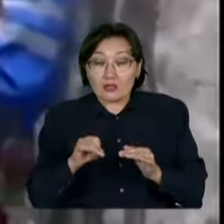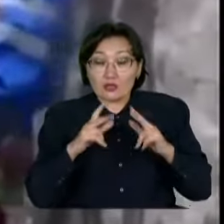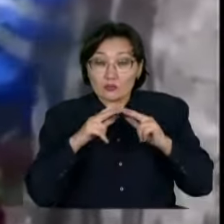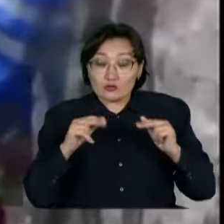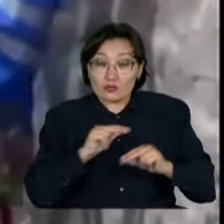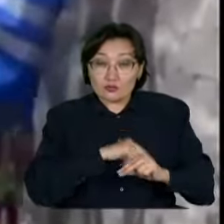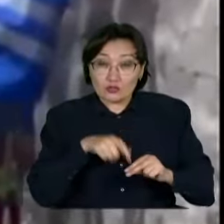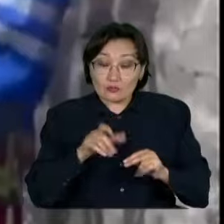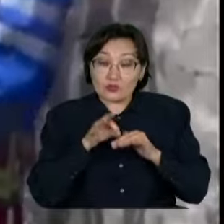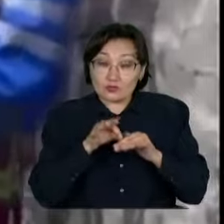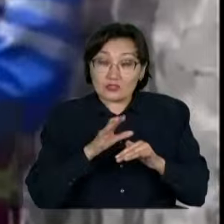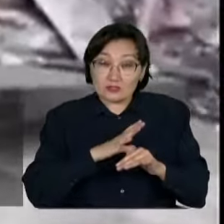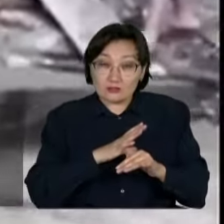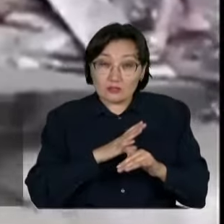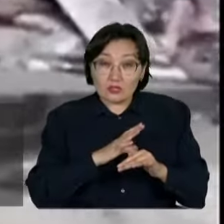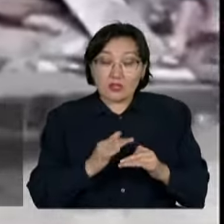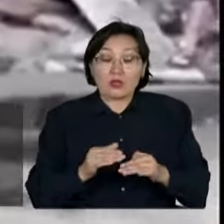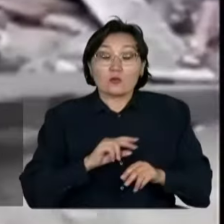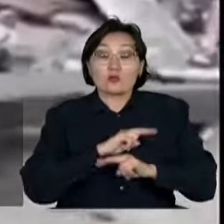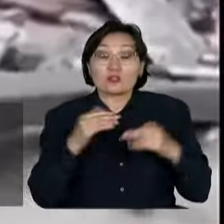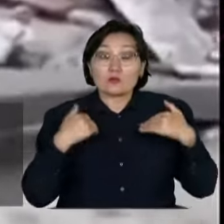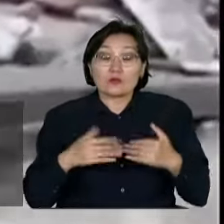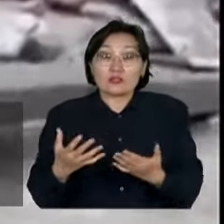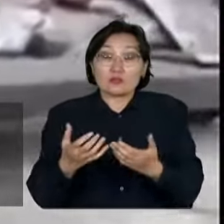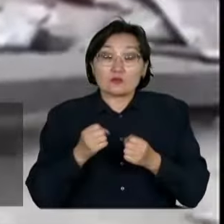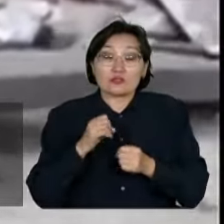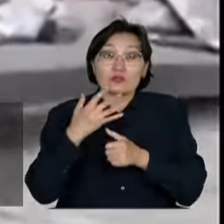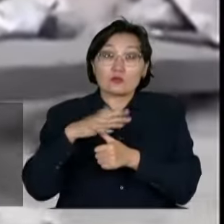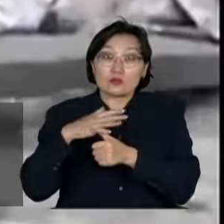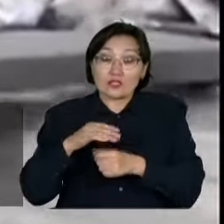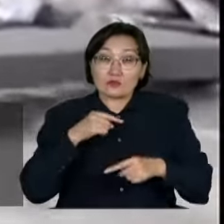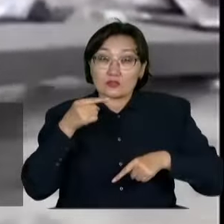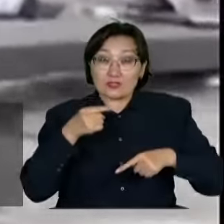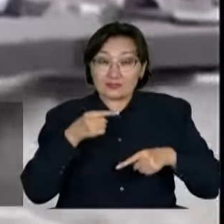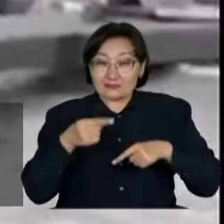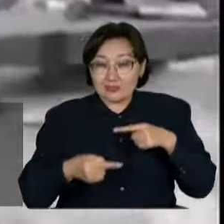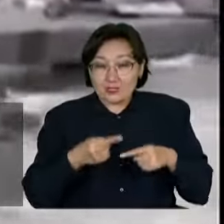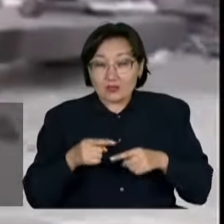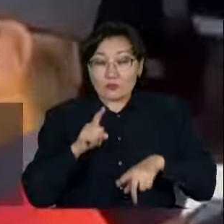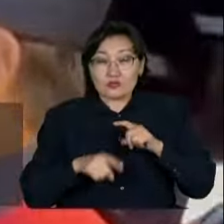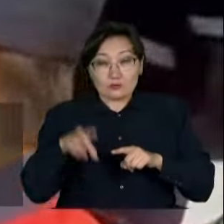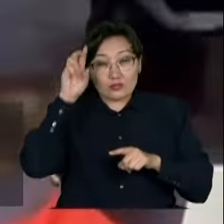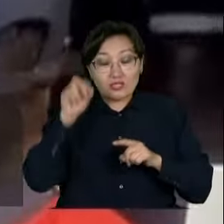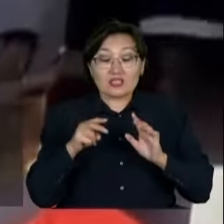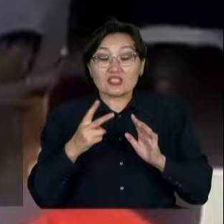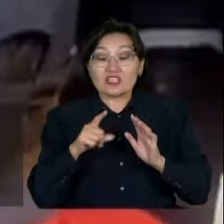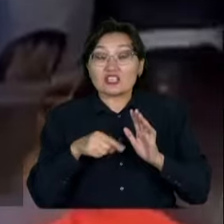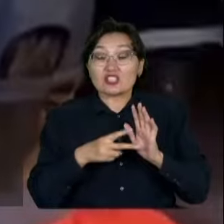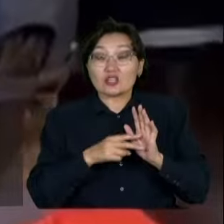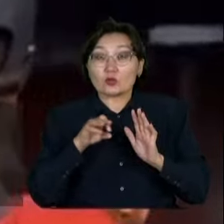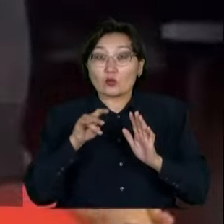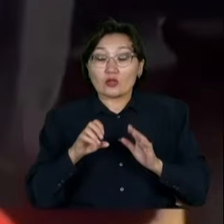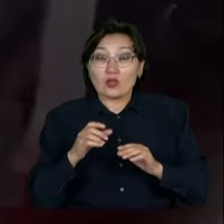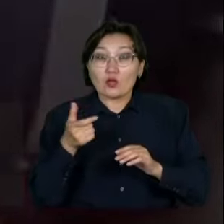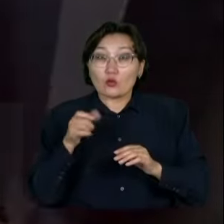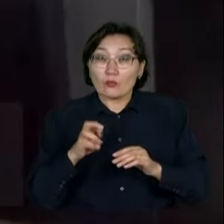қызметкерлері өткізіпті. Еске салайық, мәйіттерді алуға барған әуе кемесі арқылы күні кеше бауырлас елге 2,7 тонна гуманитарлық көмек